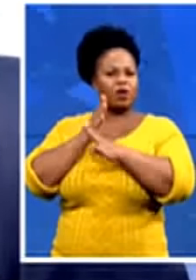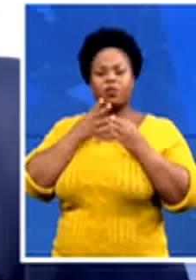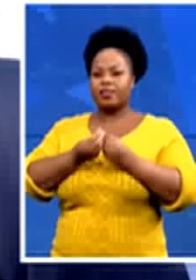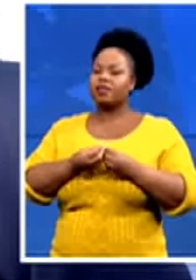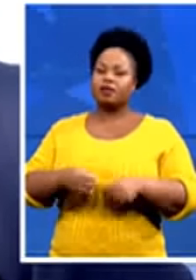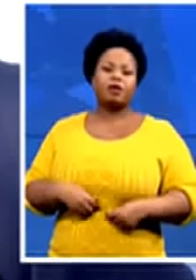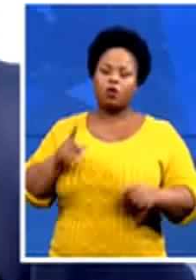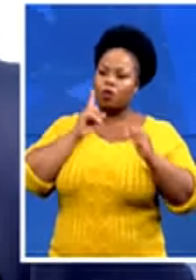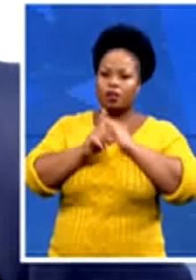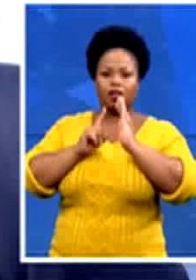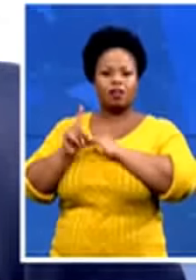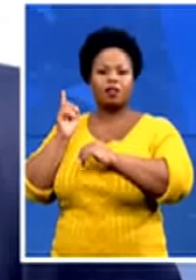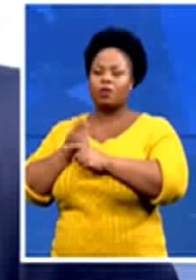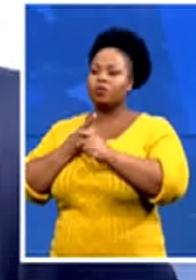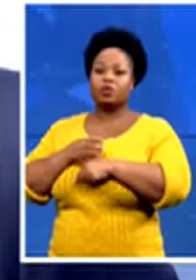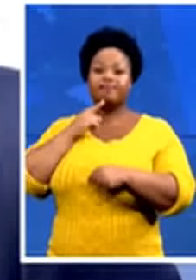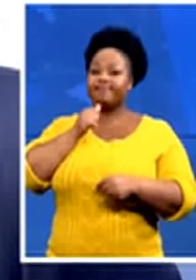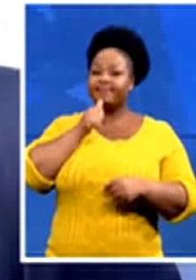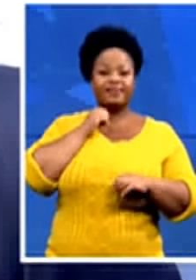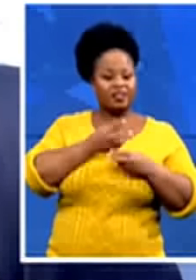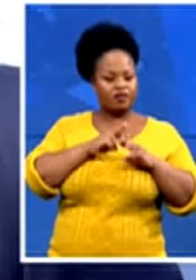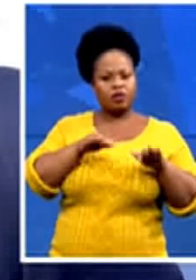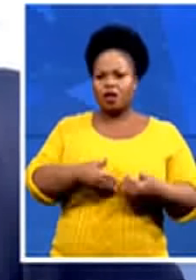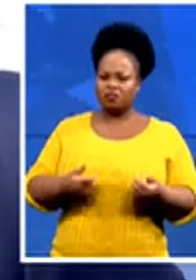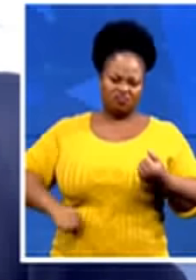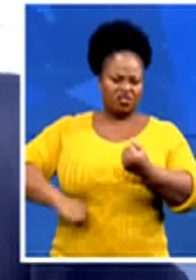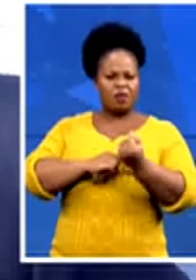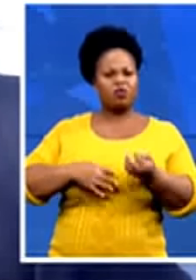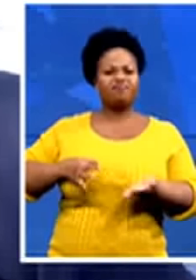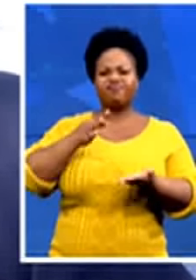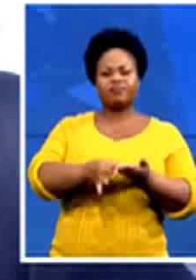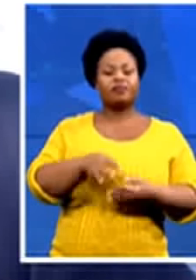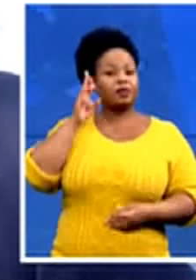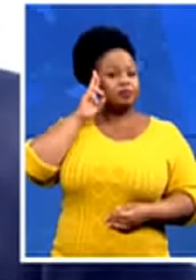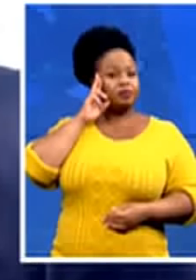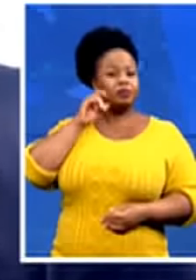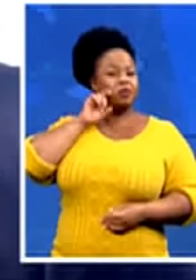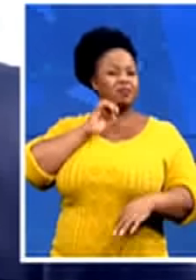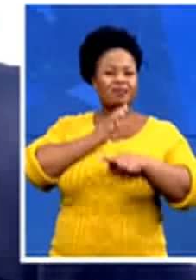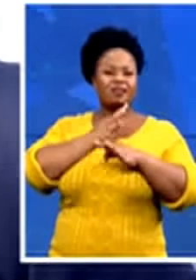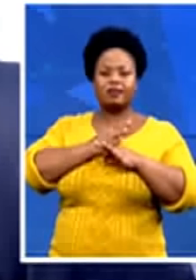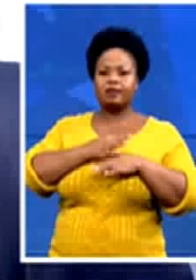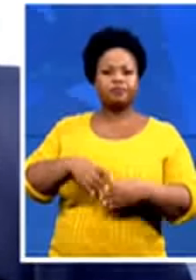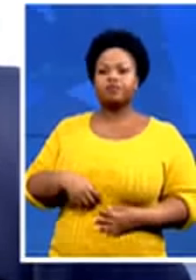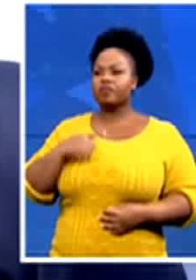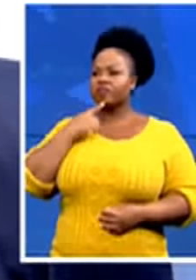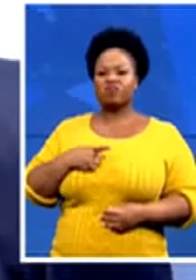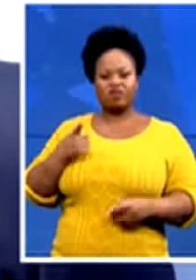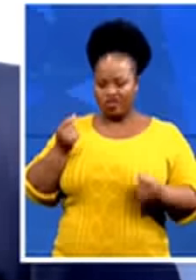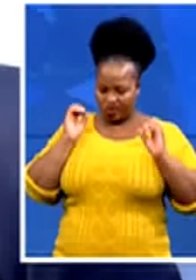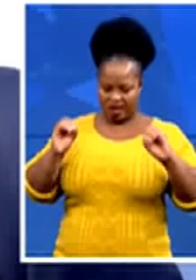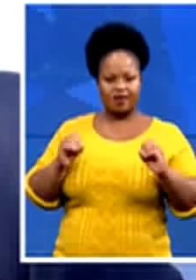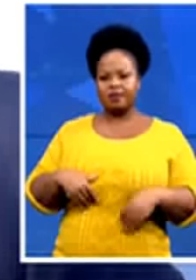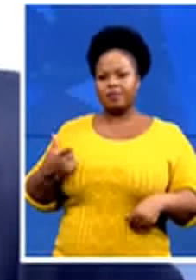ekhaya esifaka futhi isandla ngikhumbula kushona omnye ubaba wami umdala wasifaka isandla ngendlela wathi nje ningenzi lutho thengani nje nina lokho ningakuthenga ukuthi abantu